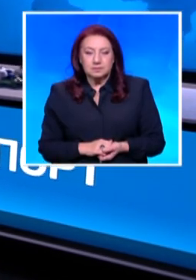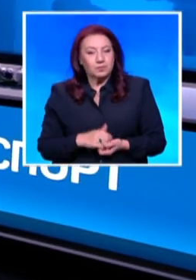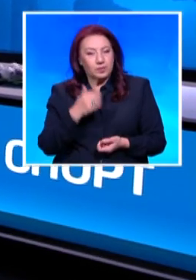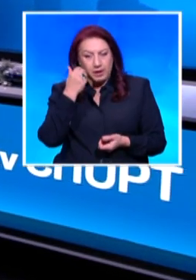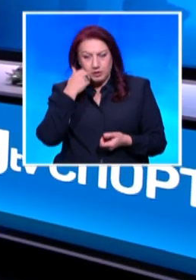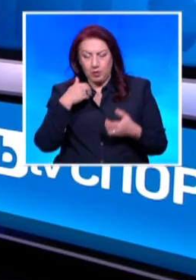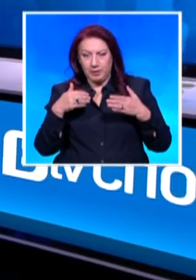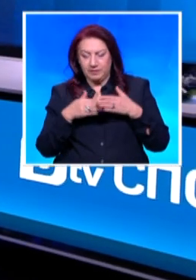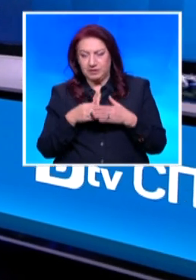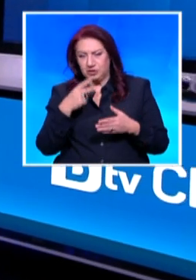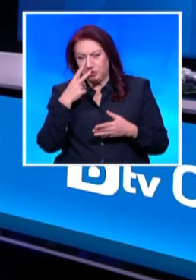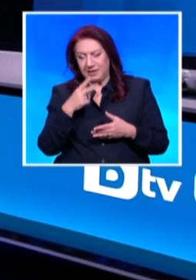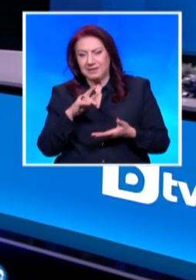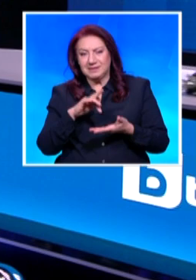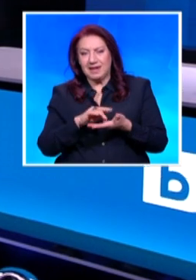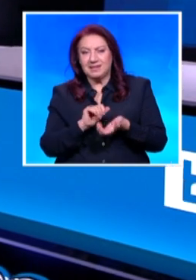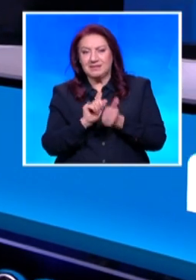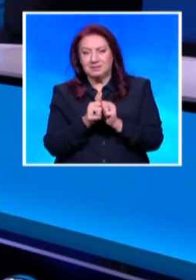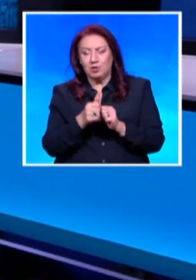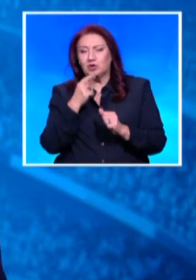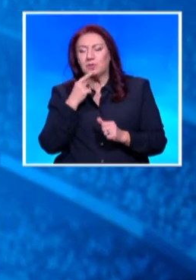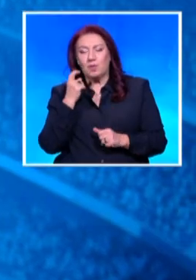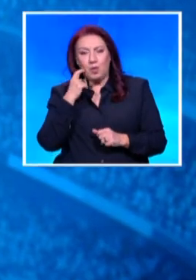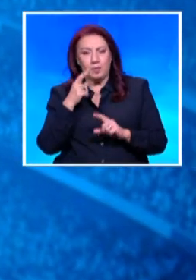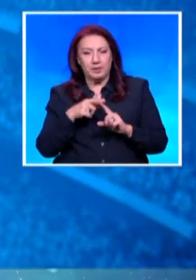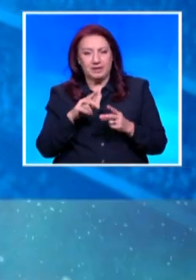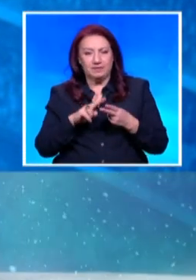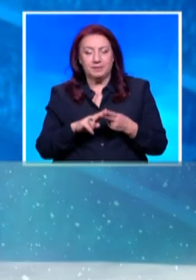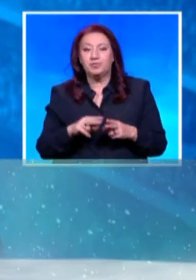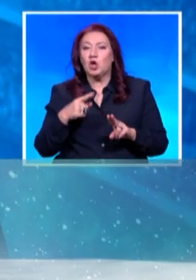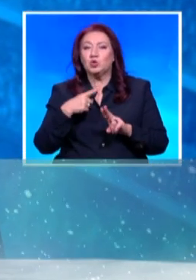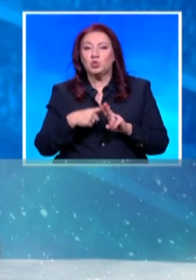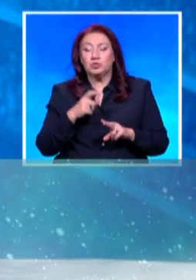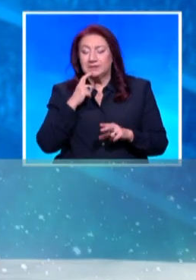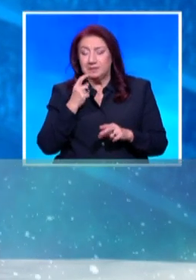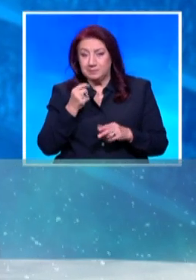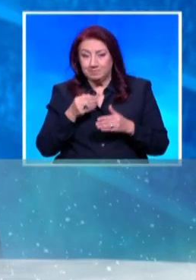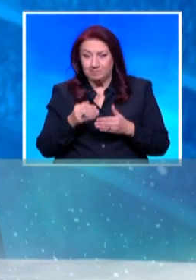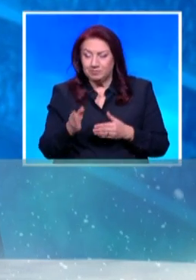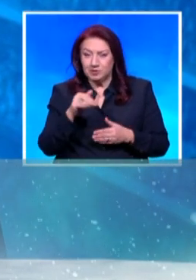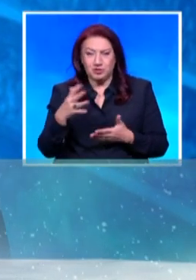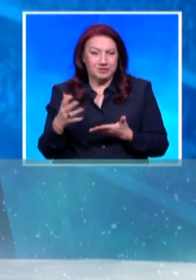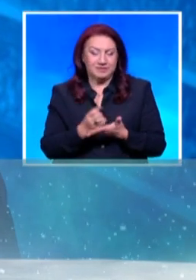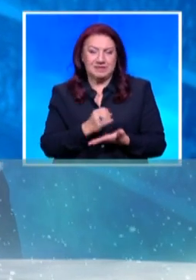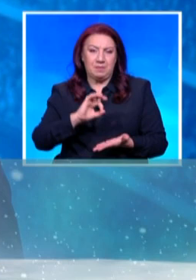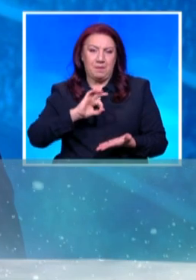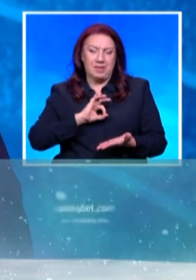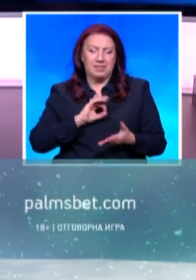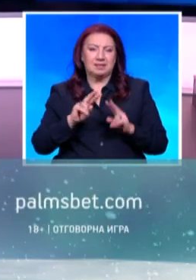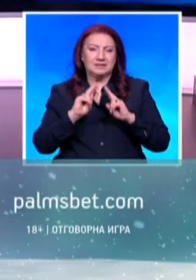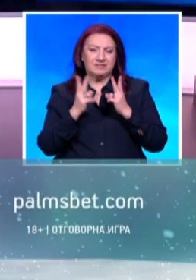Добър вечер с централната спортна емисия на BTV. Аз съм Илия Илиев. Нургил Салимова на крачка от медал на световното първенство по ускорен